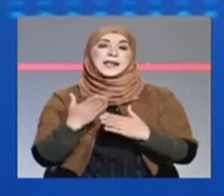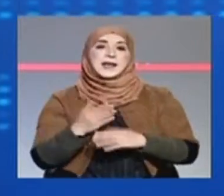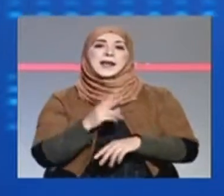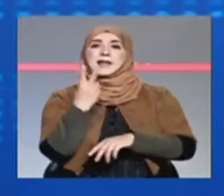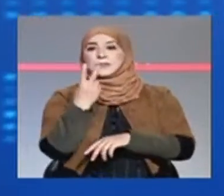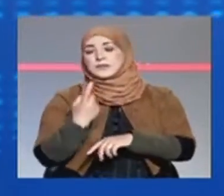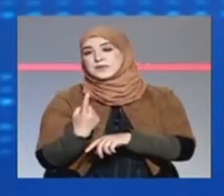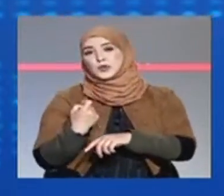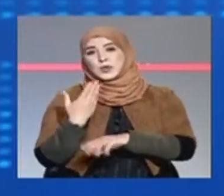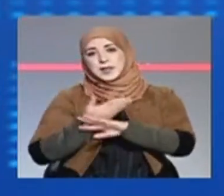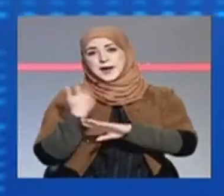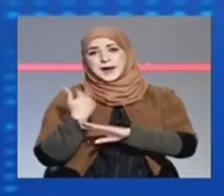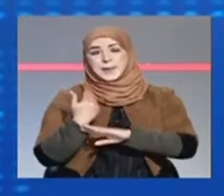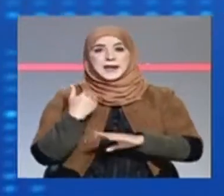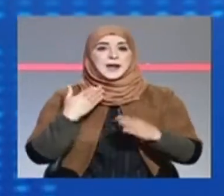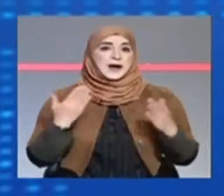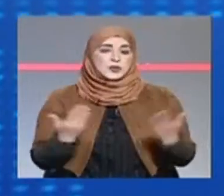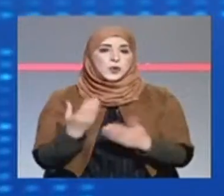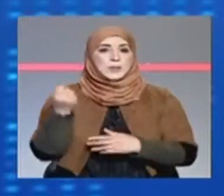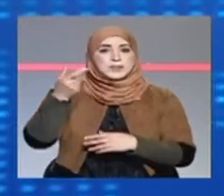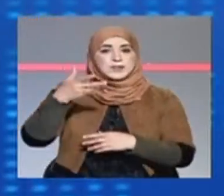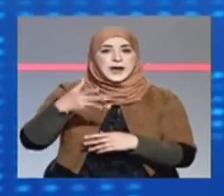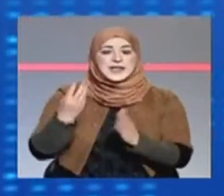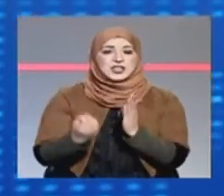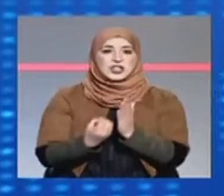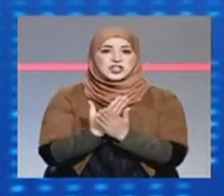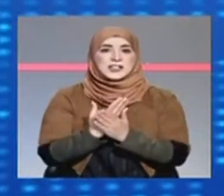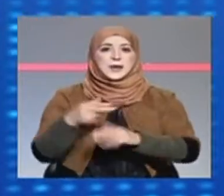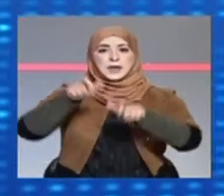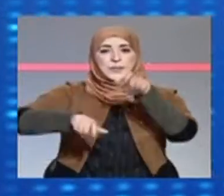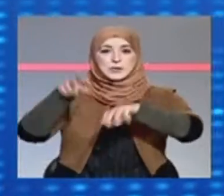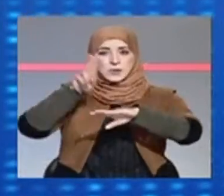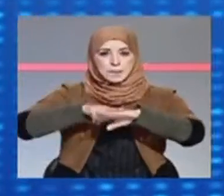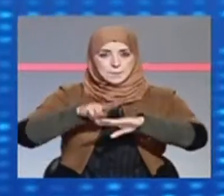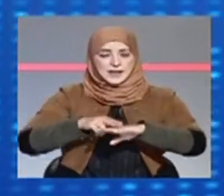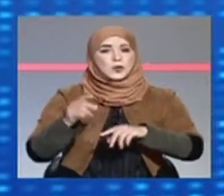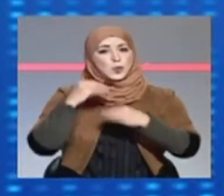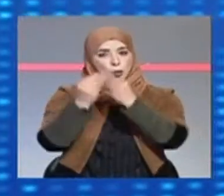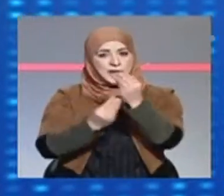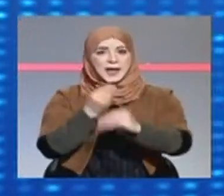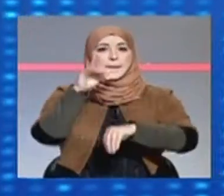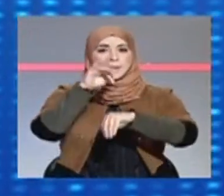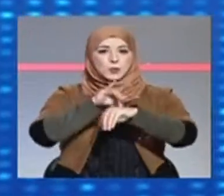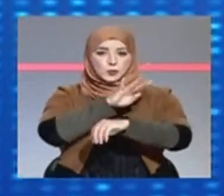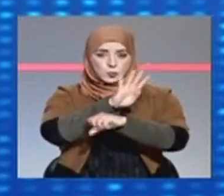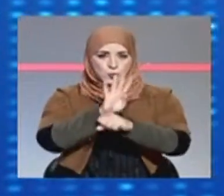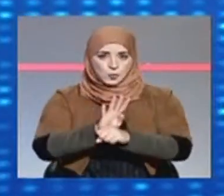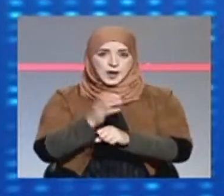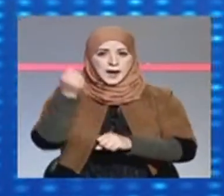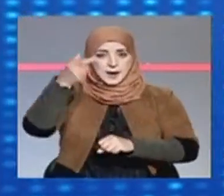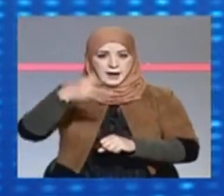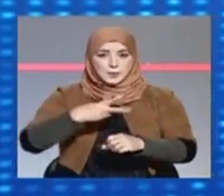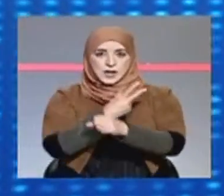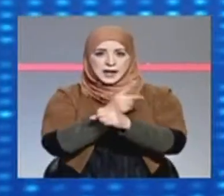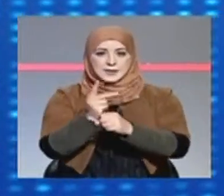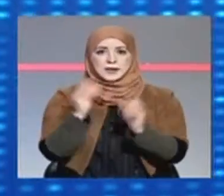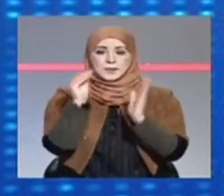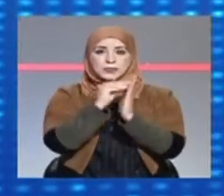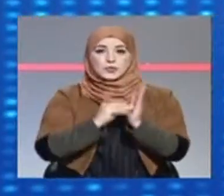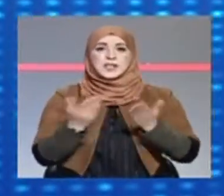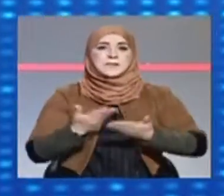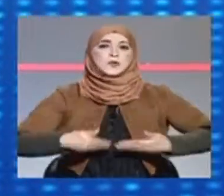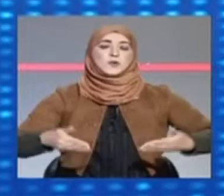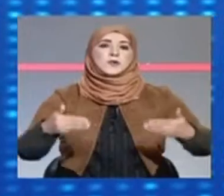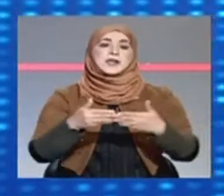وعشرين ساعه الماضيه اعدادا جديده من الوفيات والاصابات بكره ارقام خطيره تسجل في ظل وضع